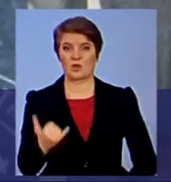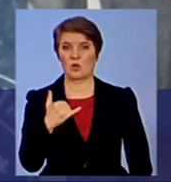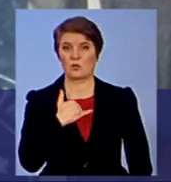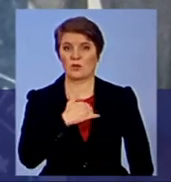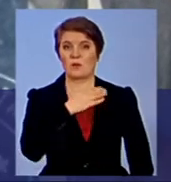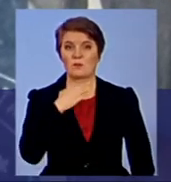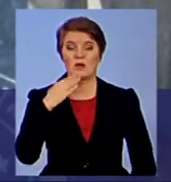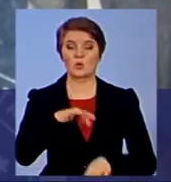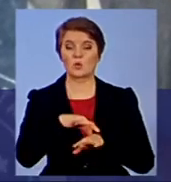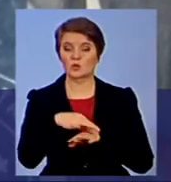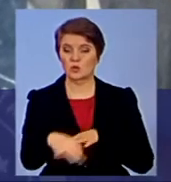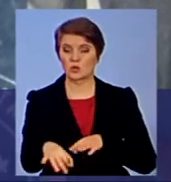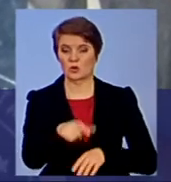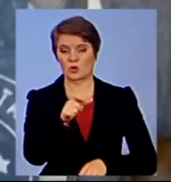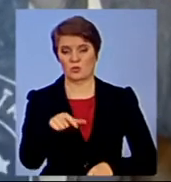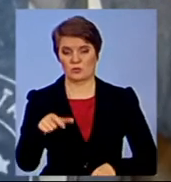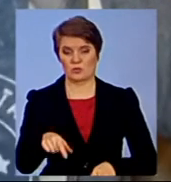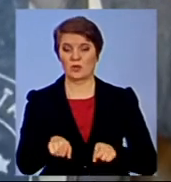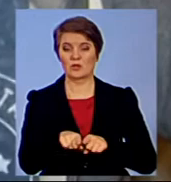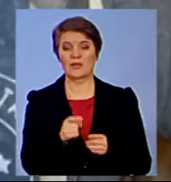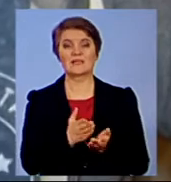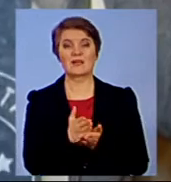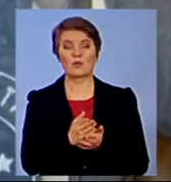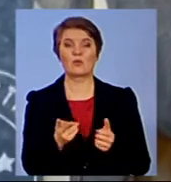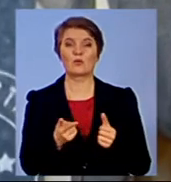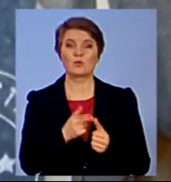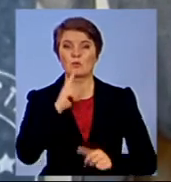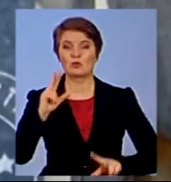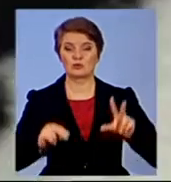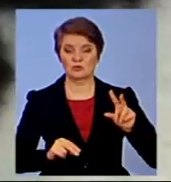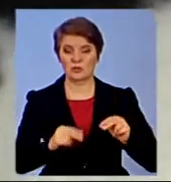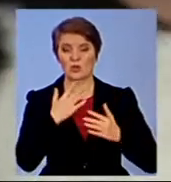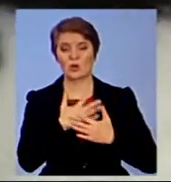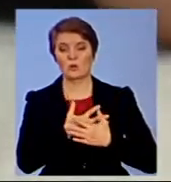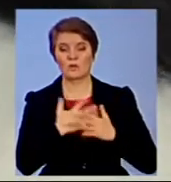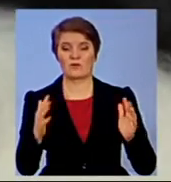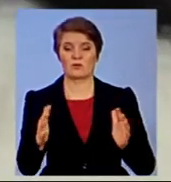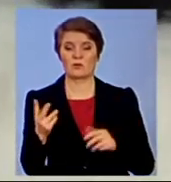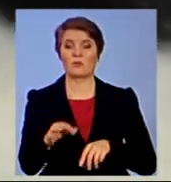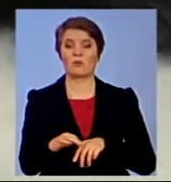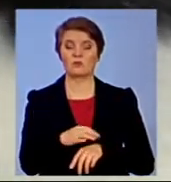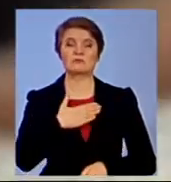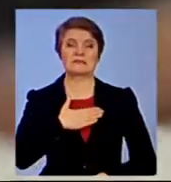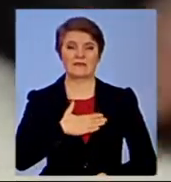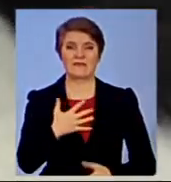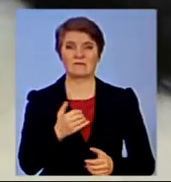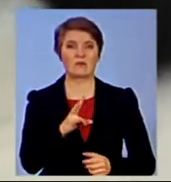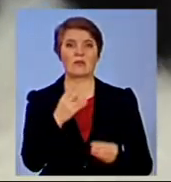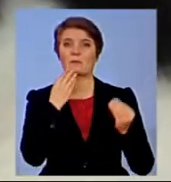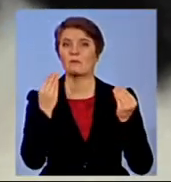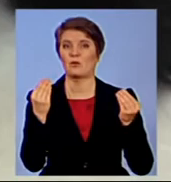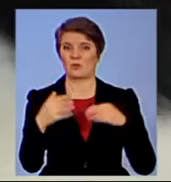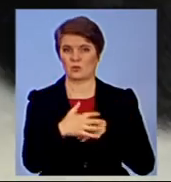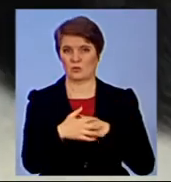дуже багато жорстоких людей. Вони теж заслуговують другий шанс любові та турботи. Подружжя задоволене, що взяло не породистого